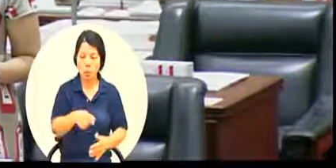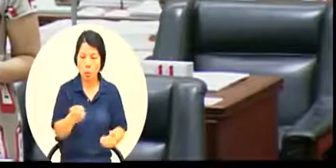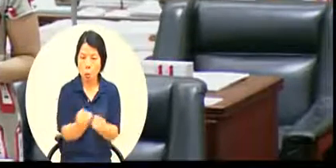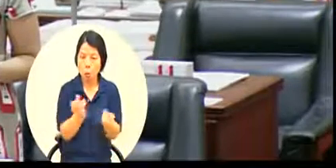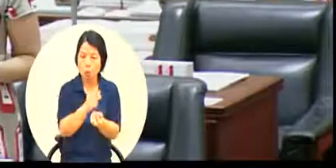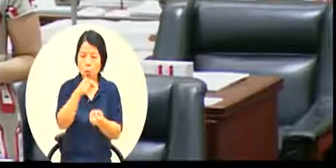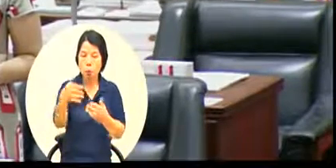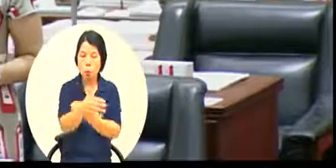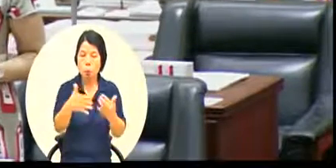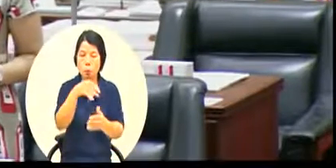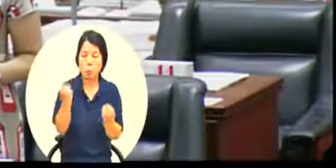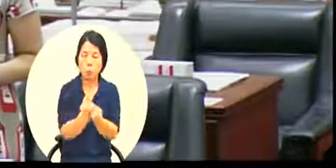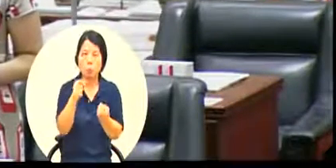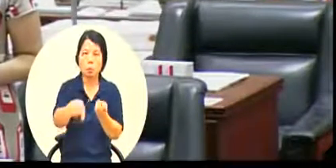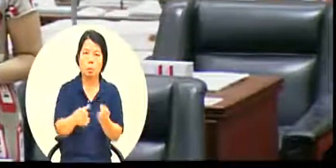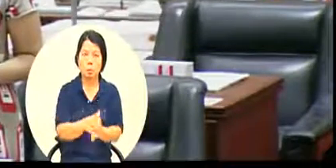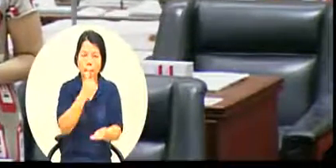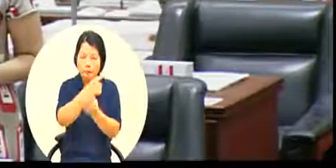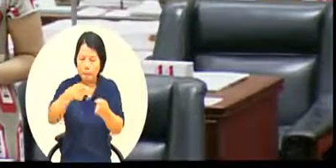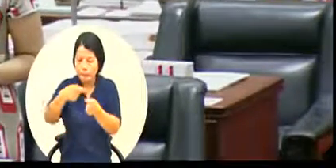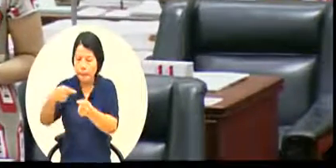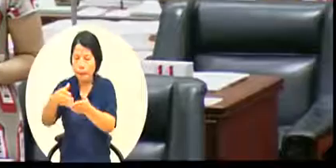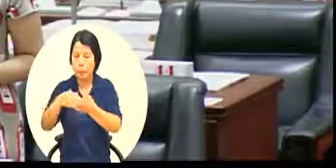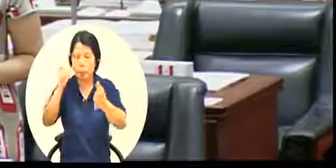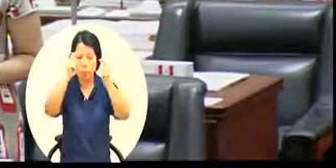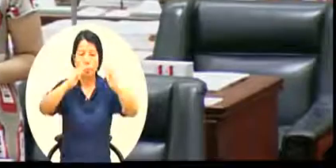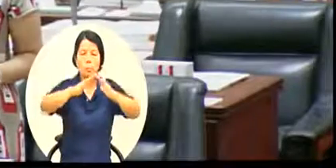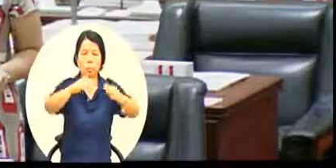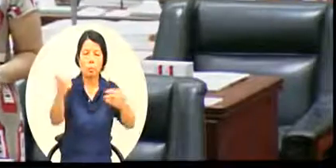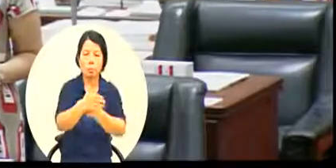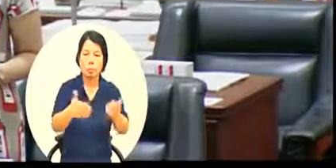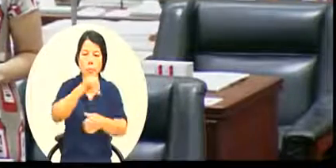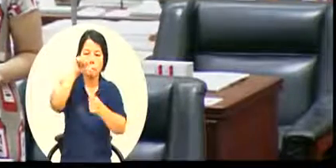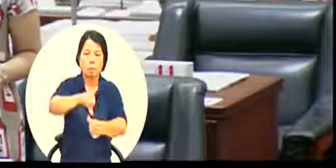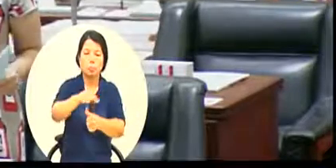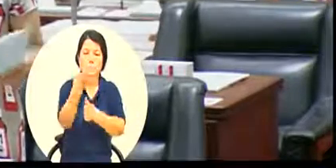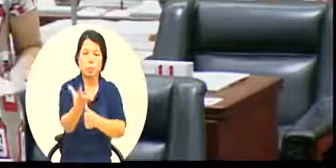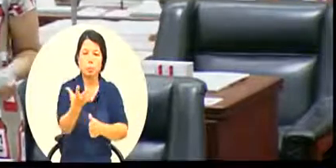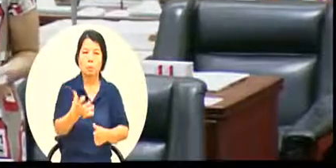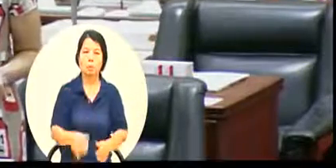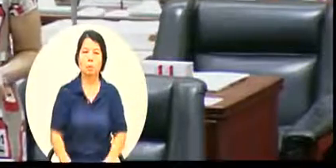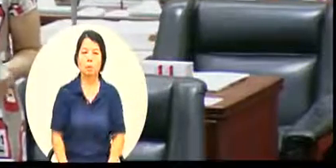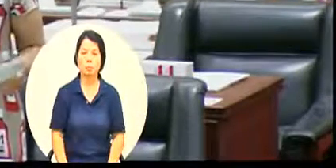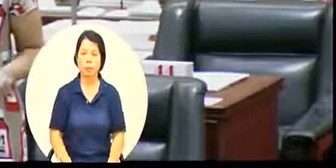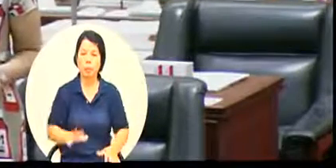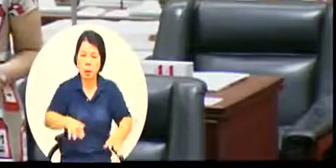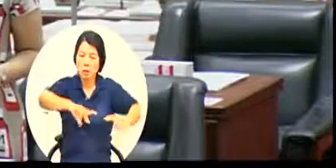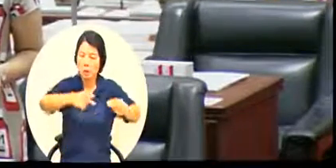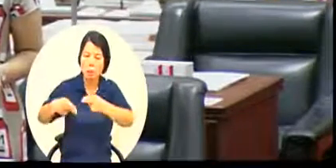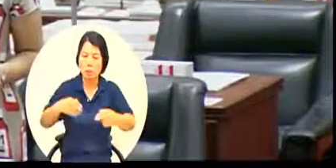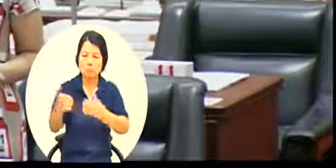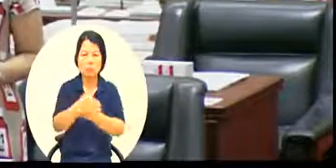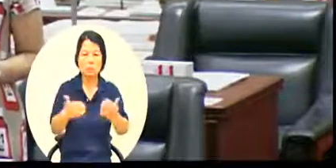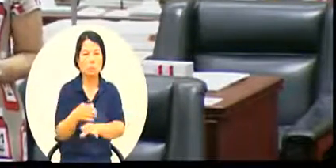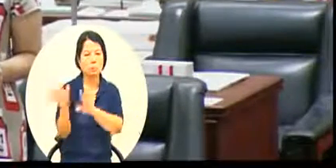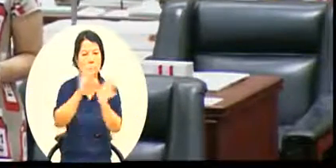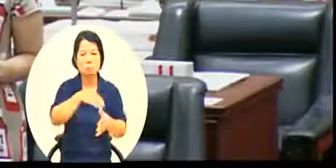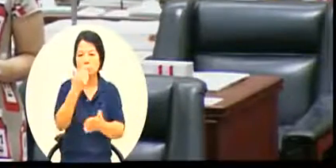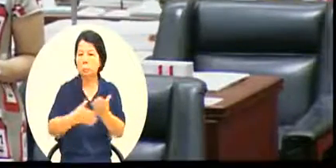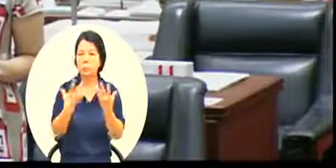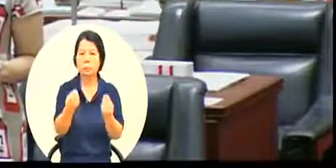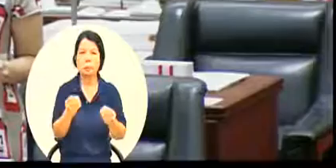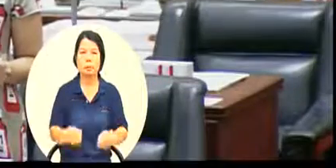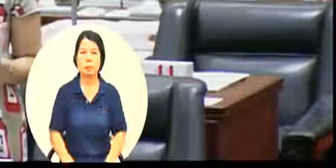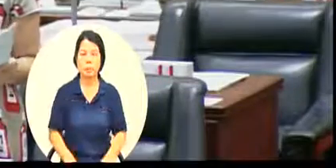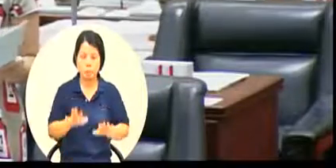可以看得出来，就是我们每一年都在讲说高雄市的交通罚款这么多，但是并不能改善交通的状况。那这样